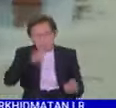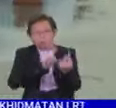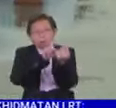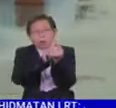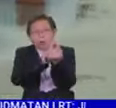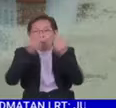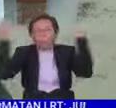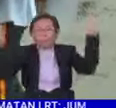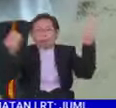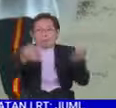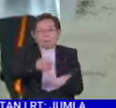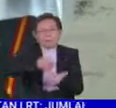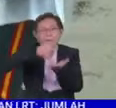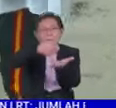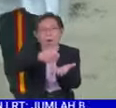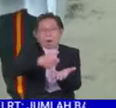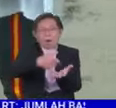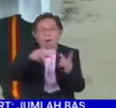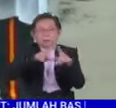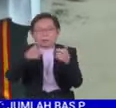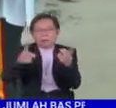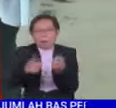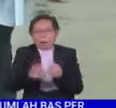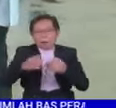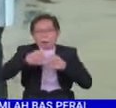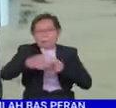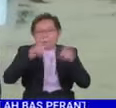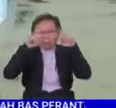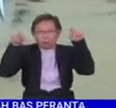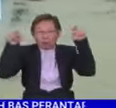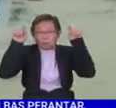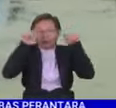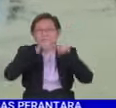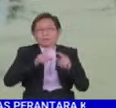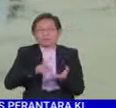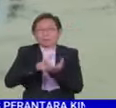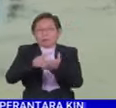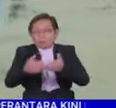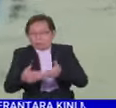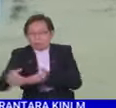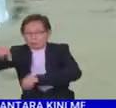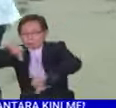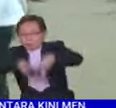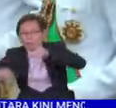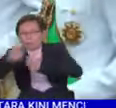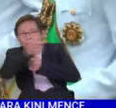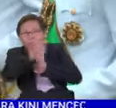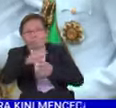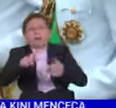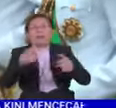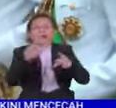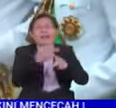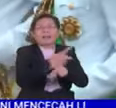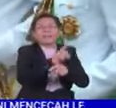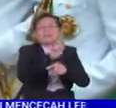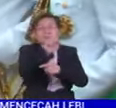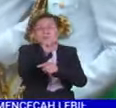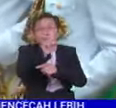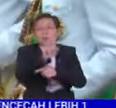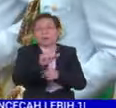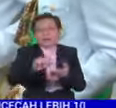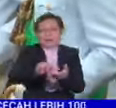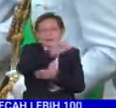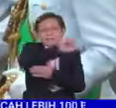selepas majlis pentauliahan Diploma Pasca Siswazah dan Diploma Lanjutan Sains Kebombaan Siri 1 di